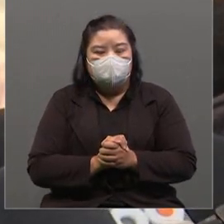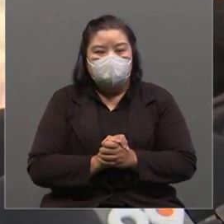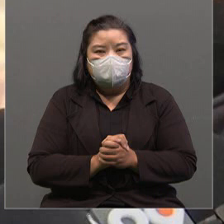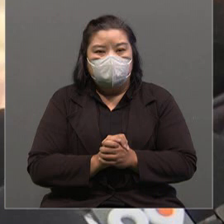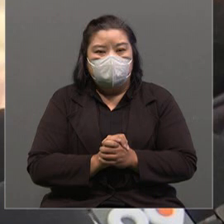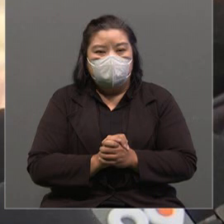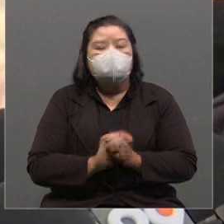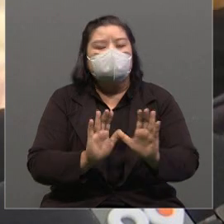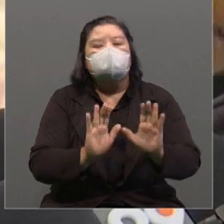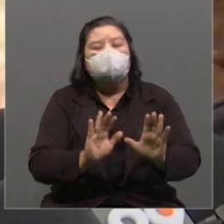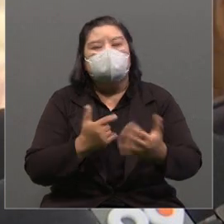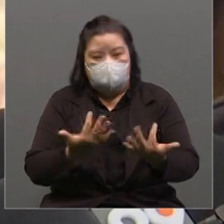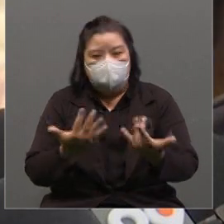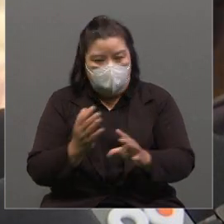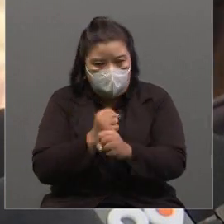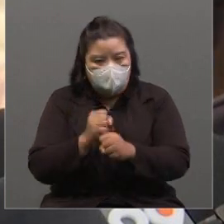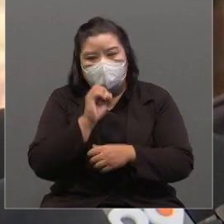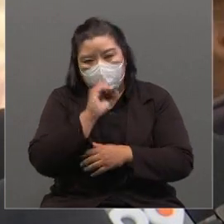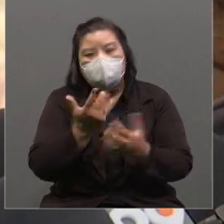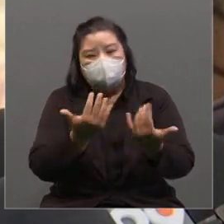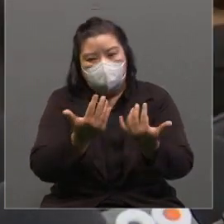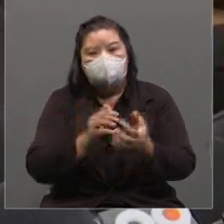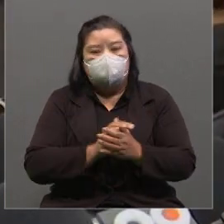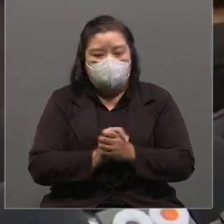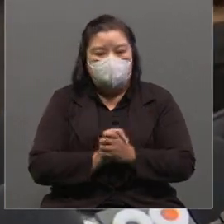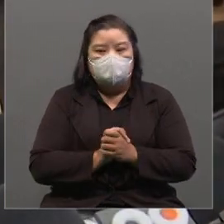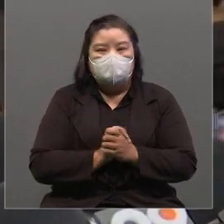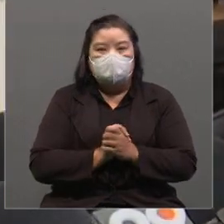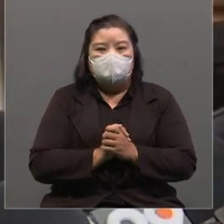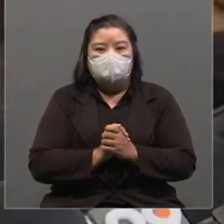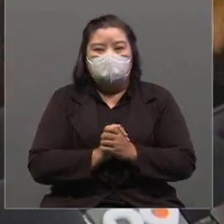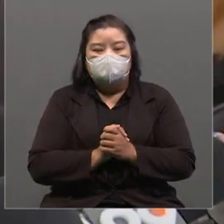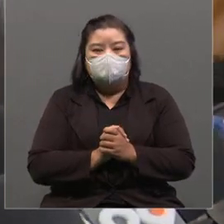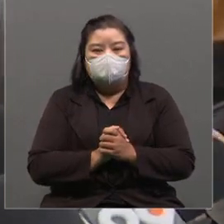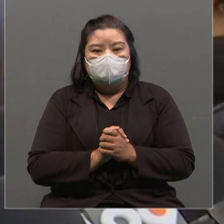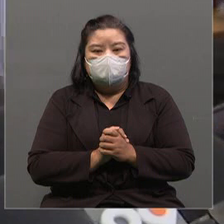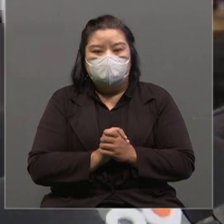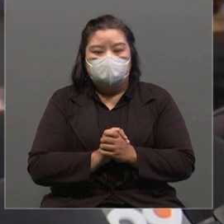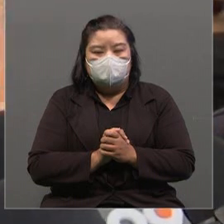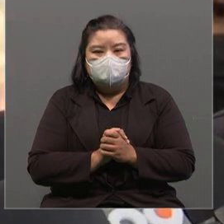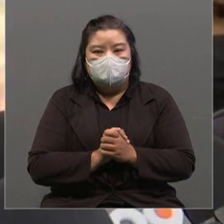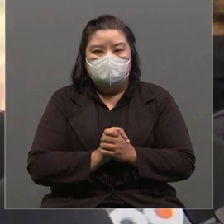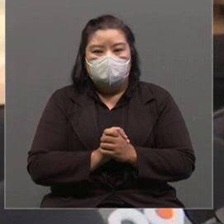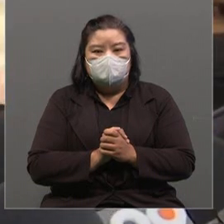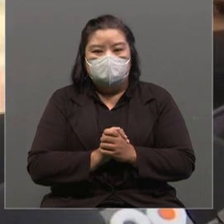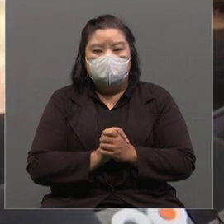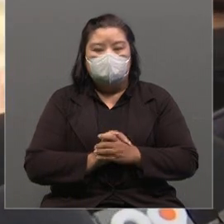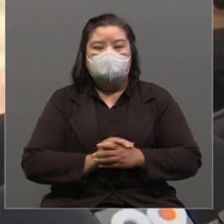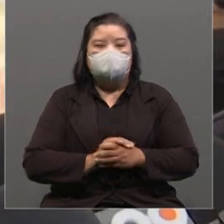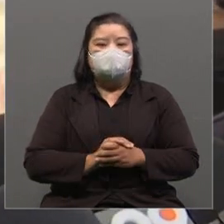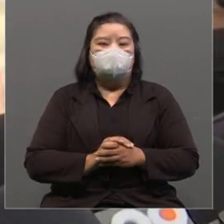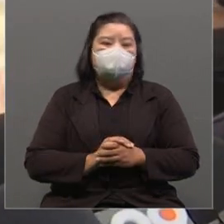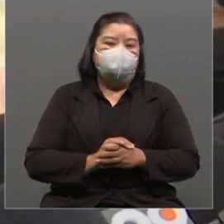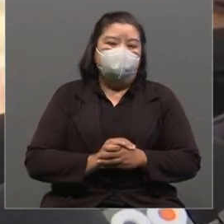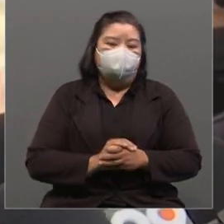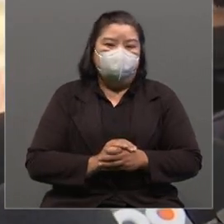พิ่มเดี๋ยววันนี้เราขอสรุปนิดนึงนะ สรุปแล้วเงิน140ล้านตรงนี้คือมีชัดเจนหรือยังคะว่าอยู่ที่ไหนยังไ